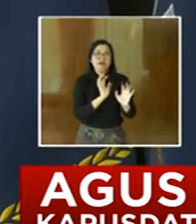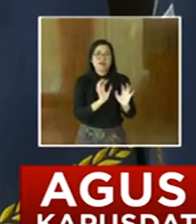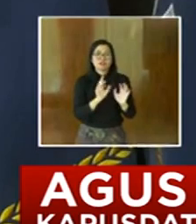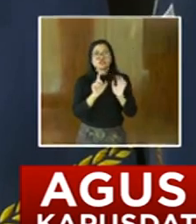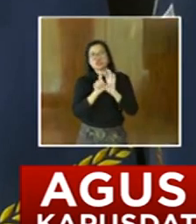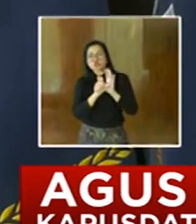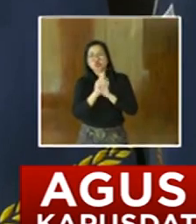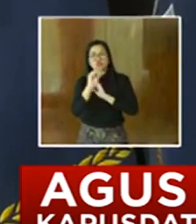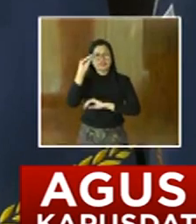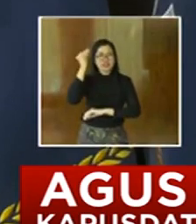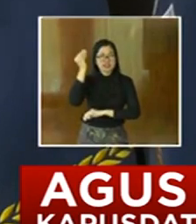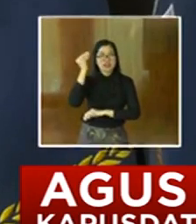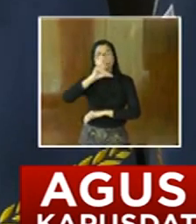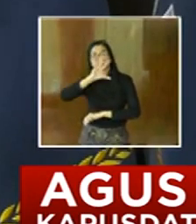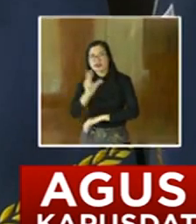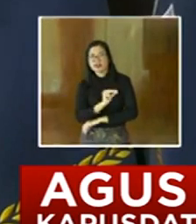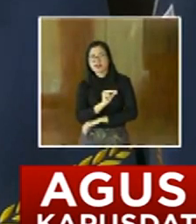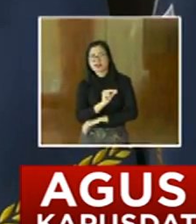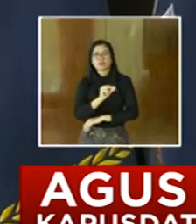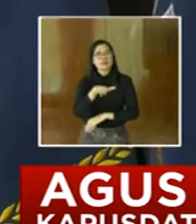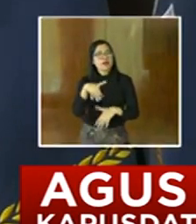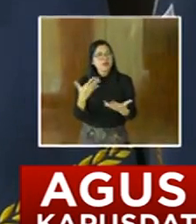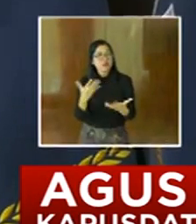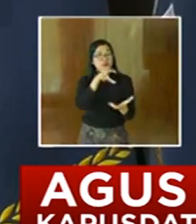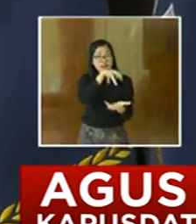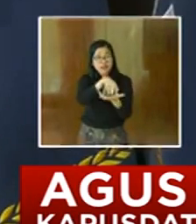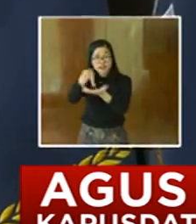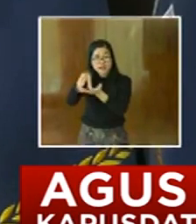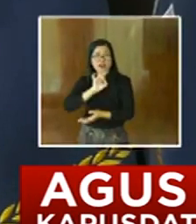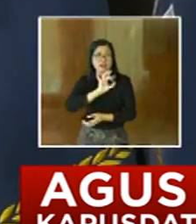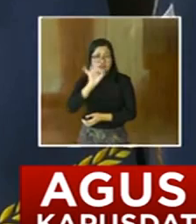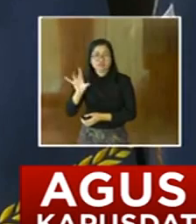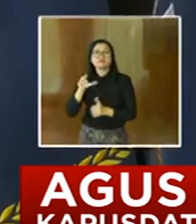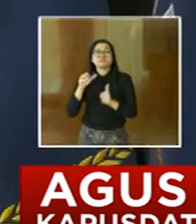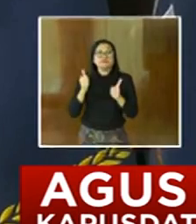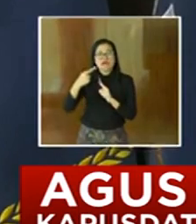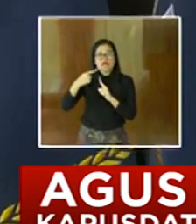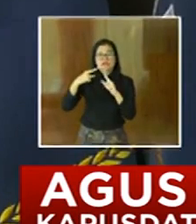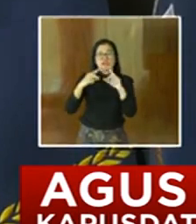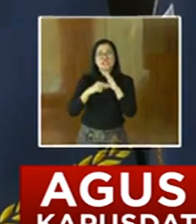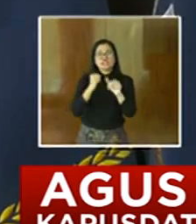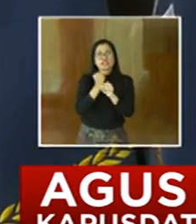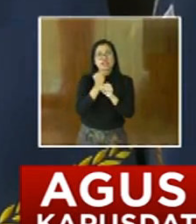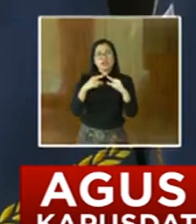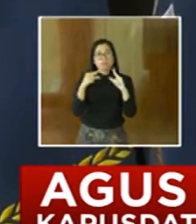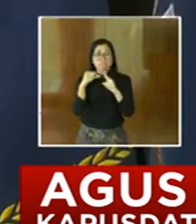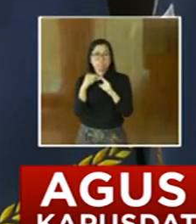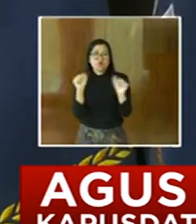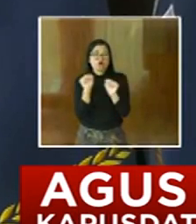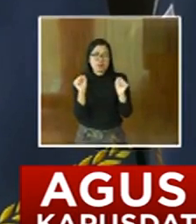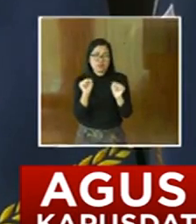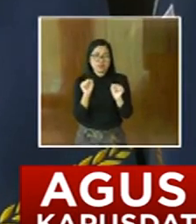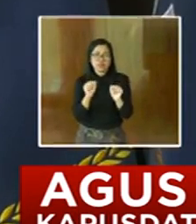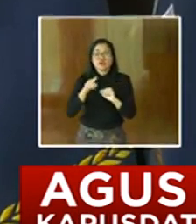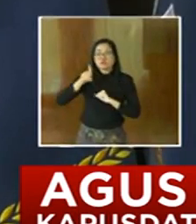DKI Jakarta Jawa Barat mungkin Narto deret-deret lain bisa menetapkan status tanggap darurat tentunya perlu konsultasi terlebih